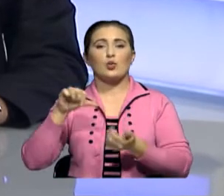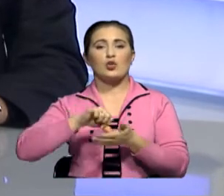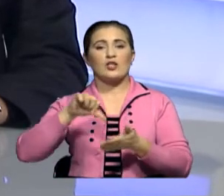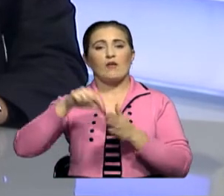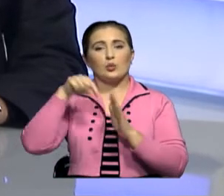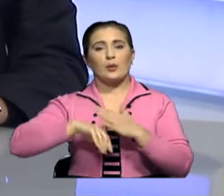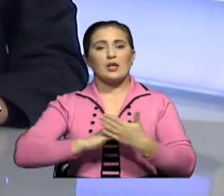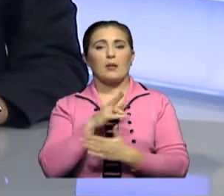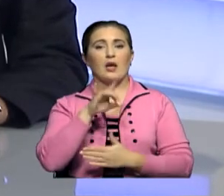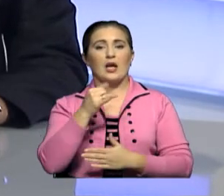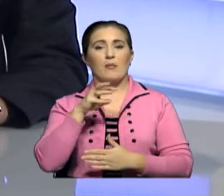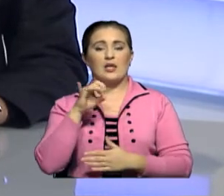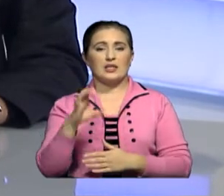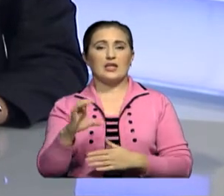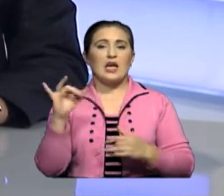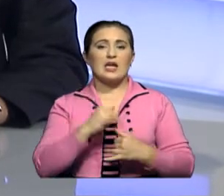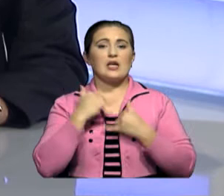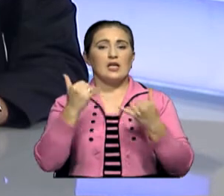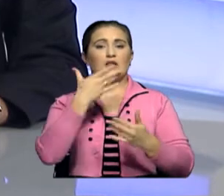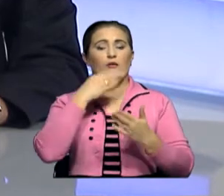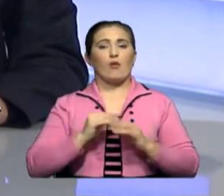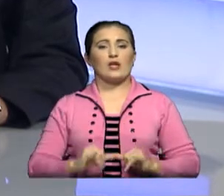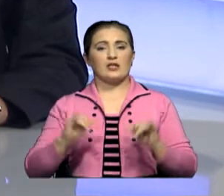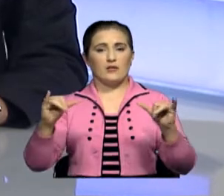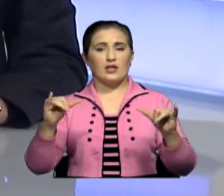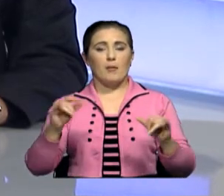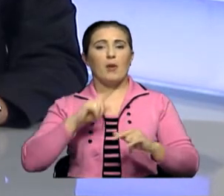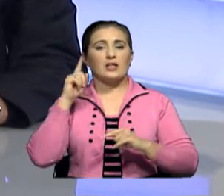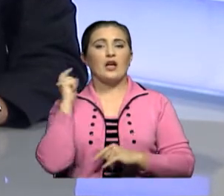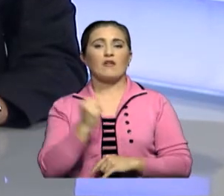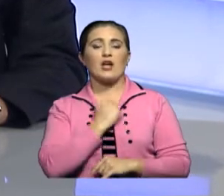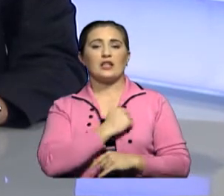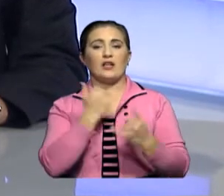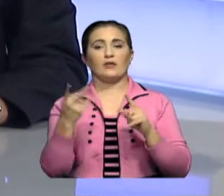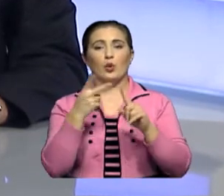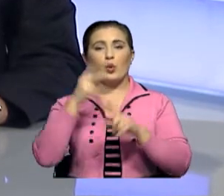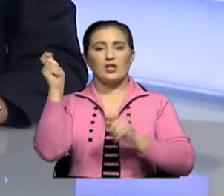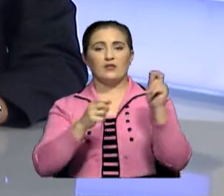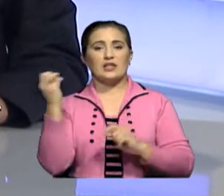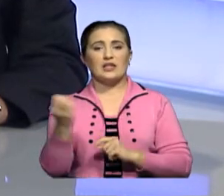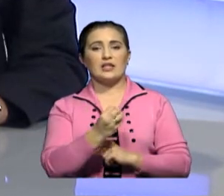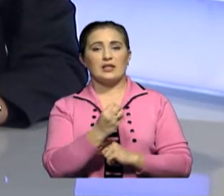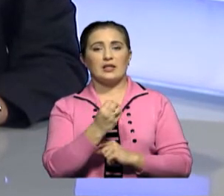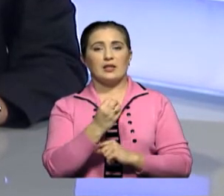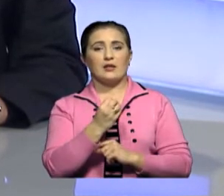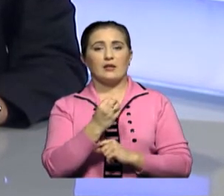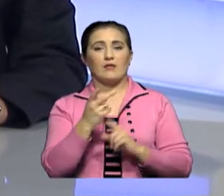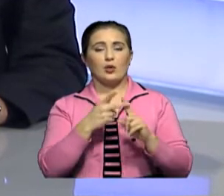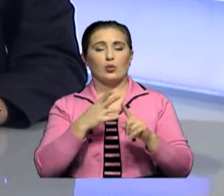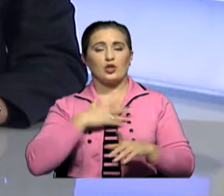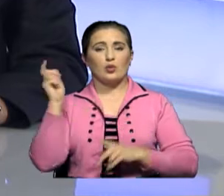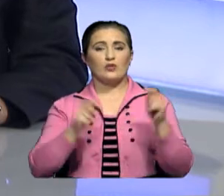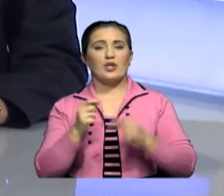внутрипартийных праймер и в первую очередь для самого развития молодая гвардия на второй конференции единой 2 нашей конференции